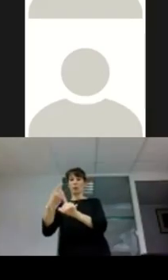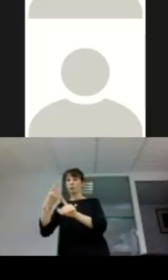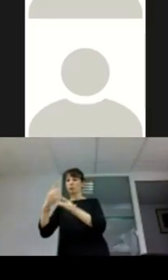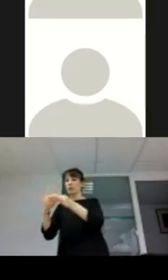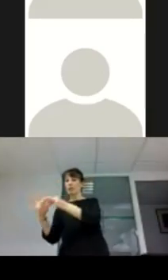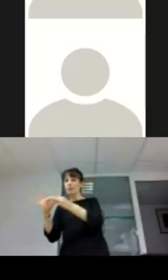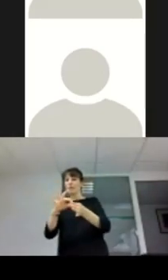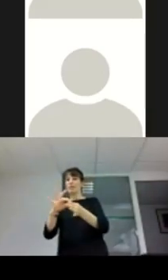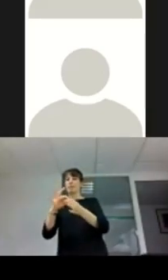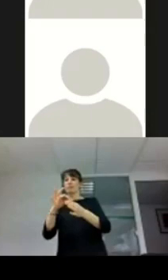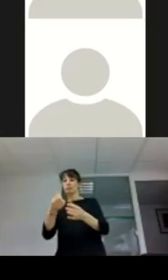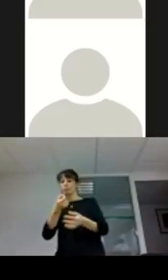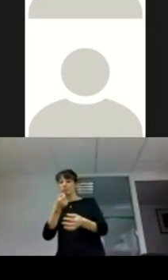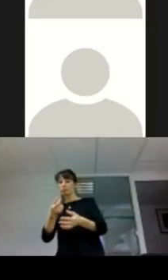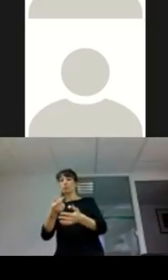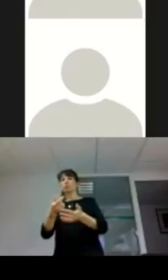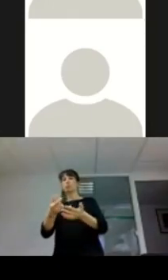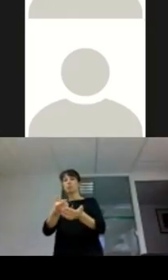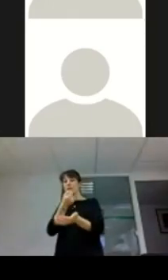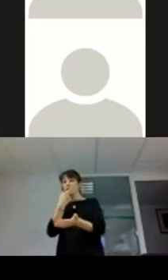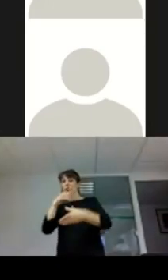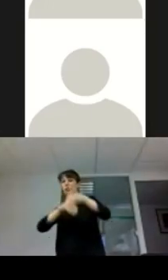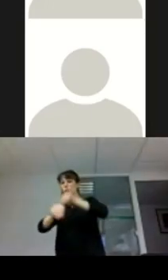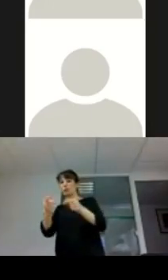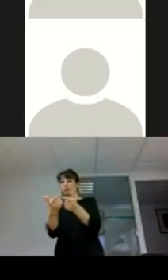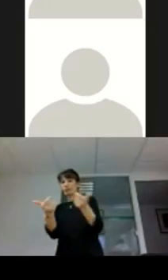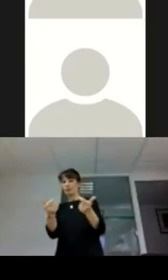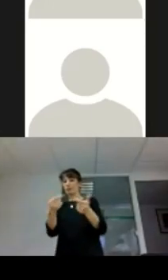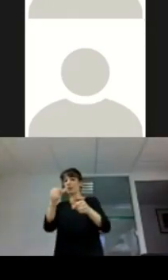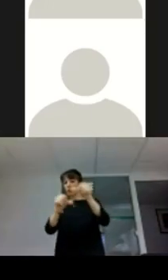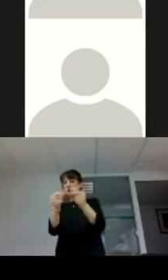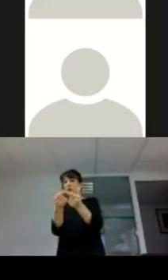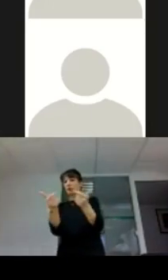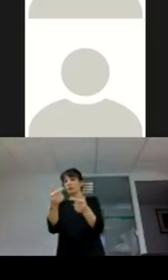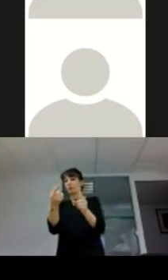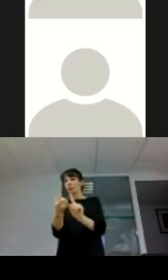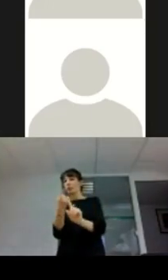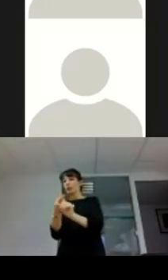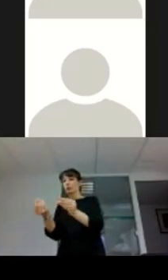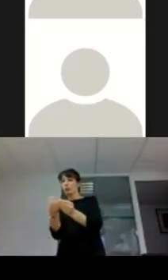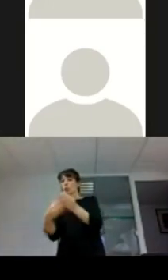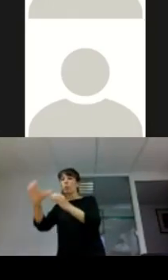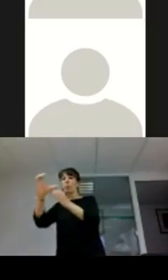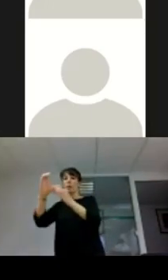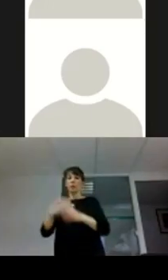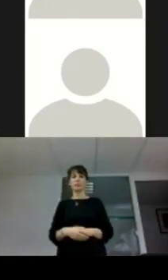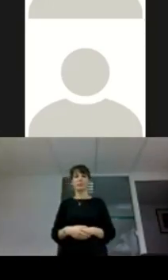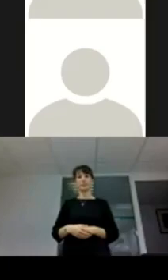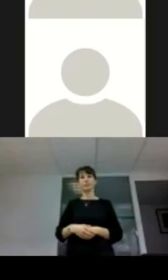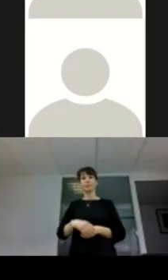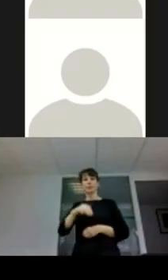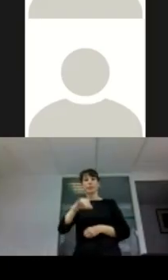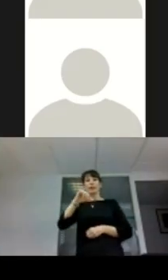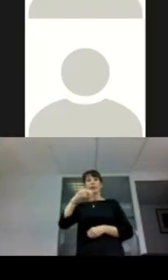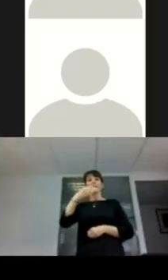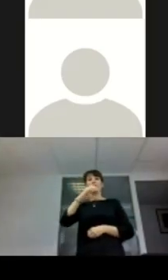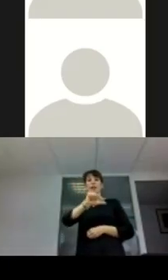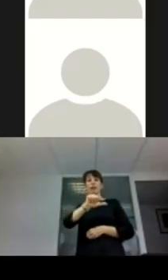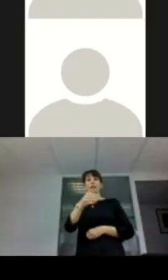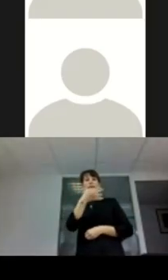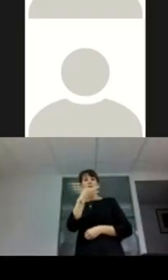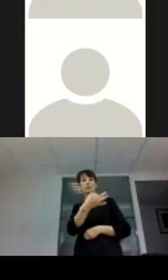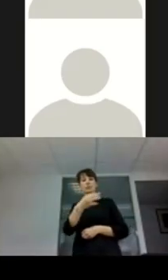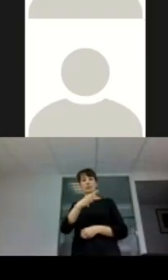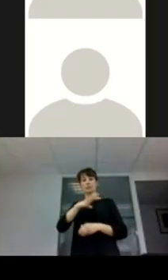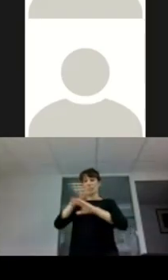façon concomitante aux traitements médicaux et chirurgicaux. C'est effectivement comme ça qu'ils sont définis. L'INCa,